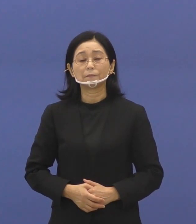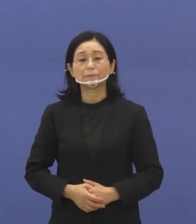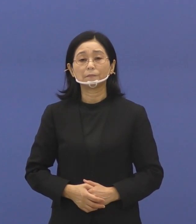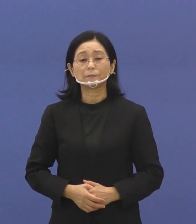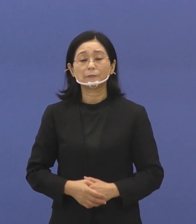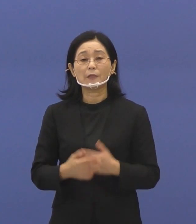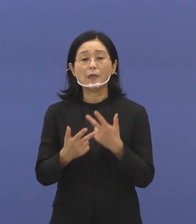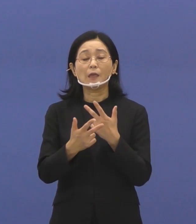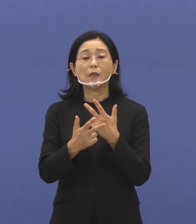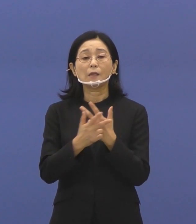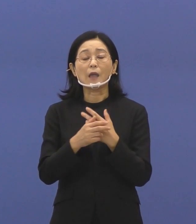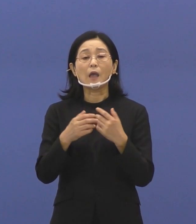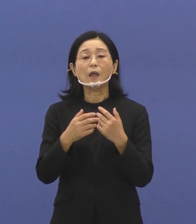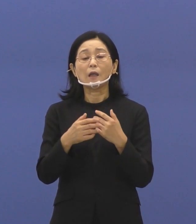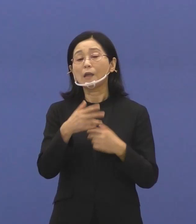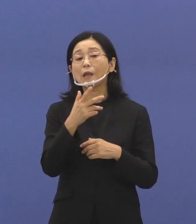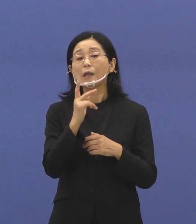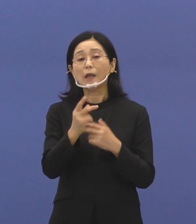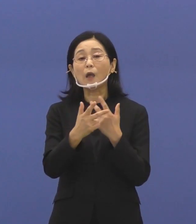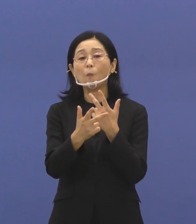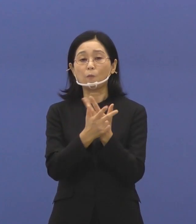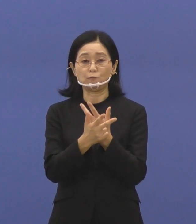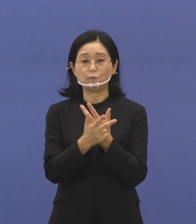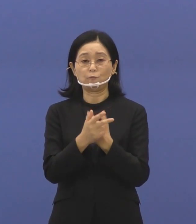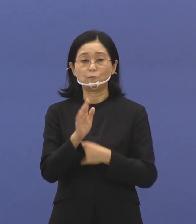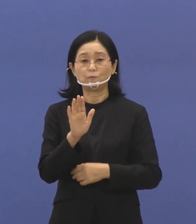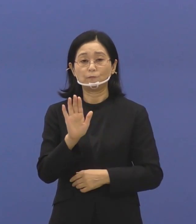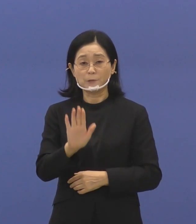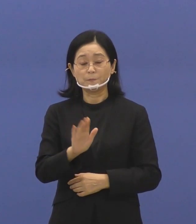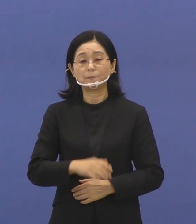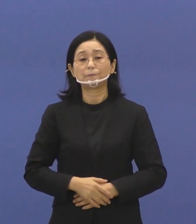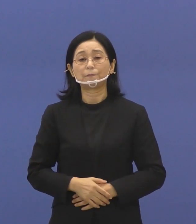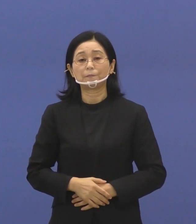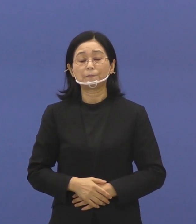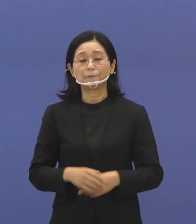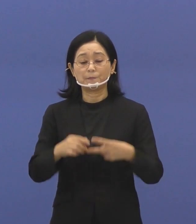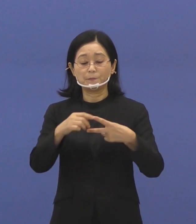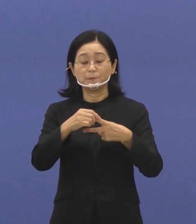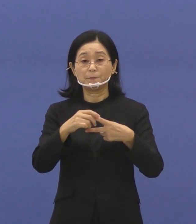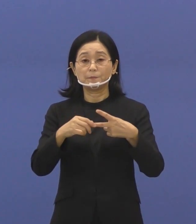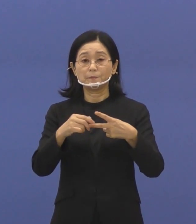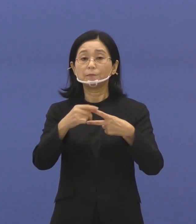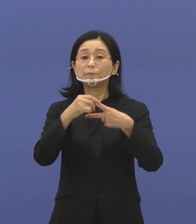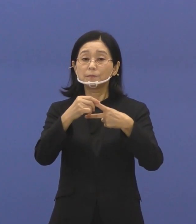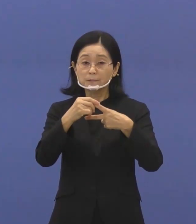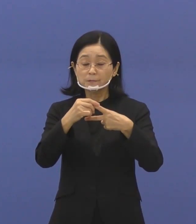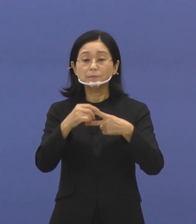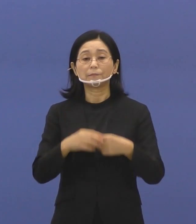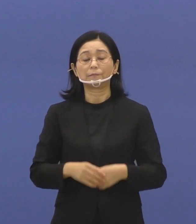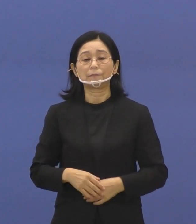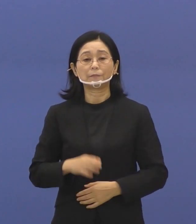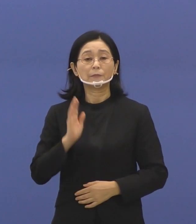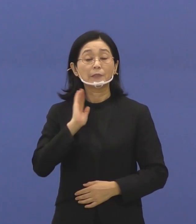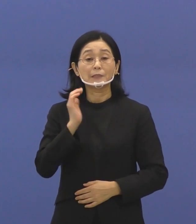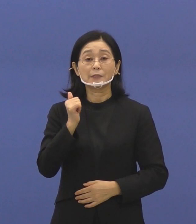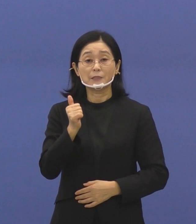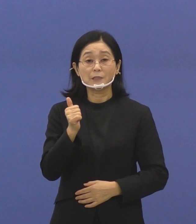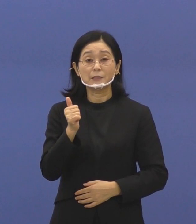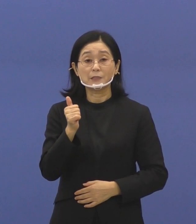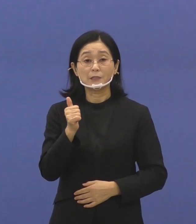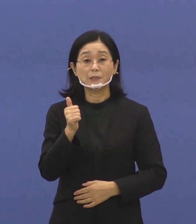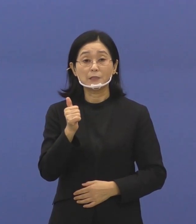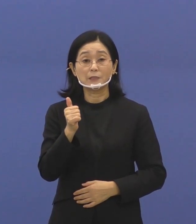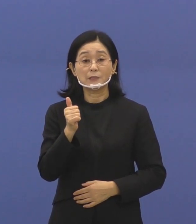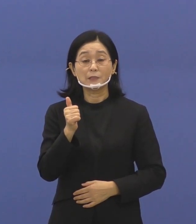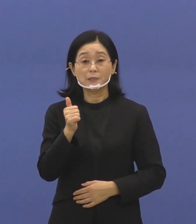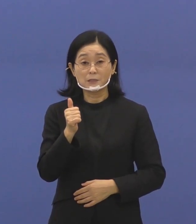河北新報の横川と申します、はい。私からちょっと2つお聞かせください。1点目なんですけど、知事のと休